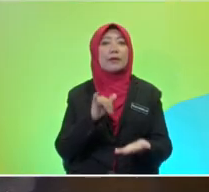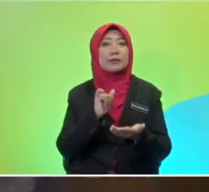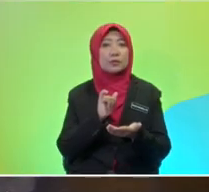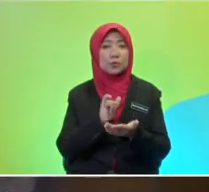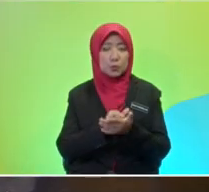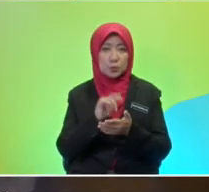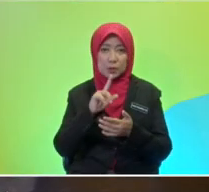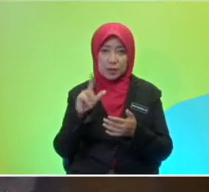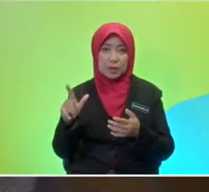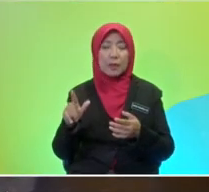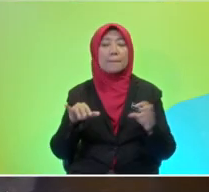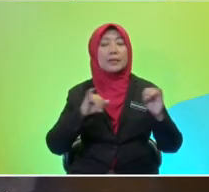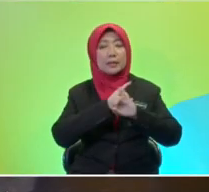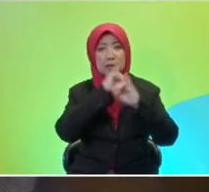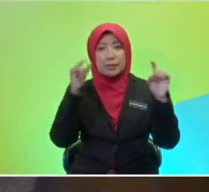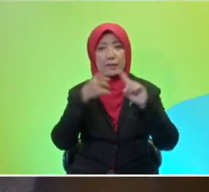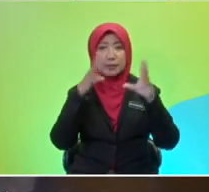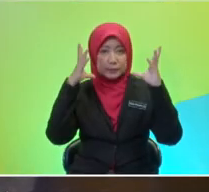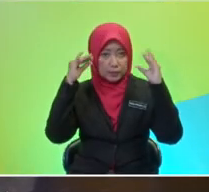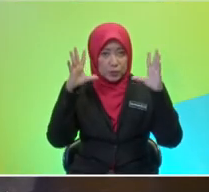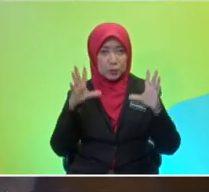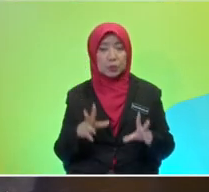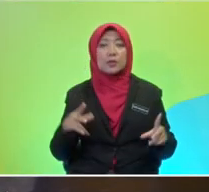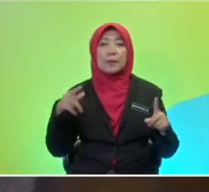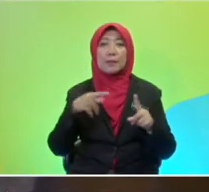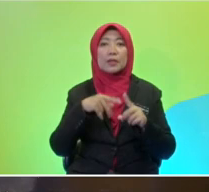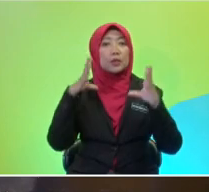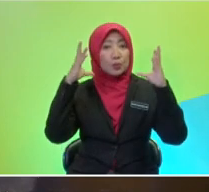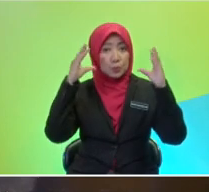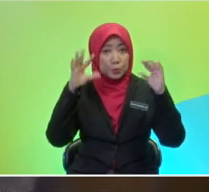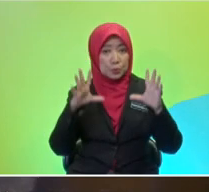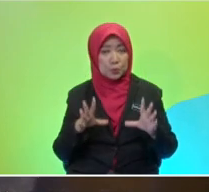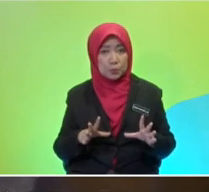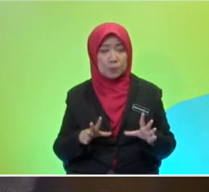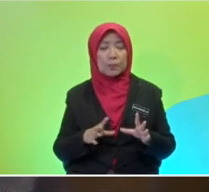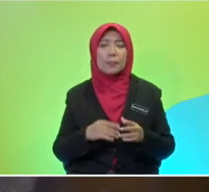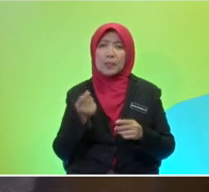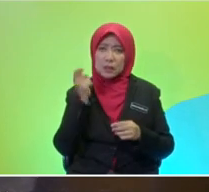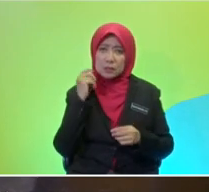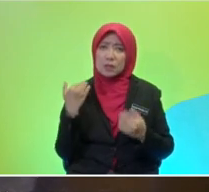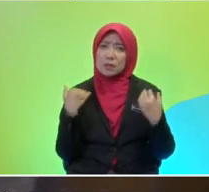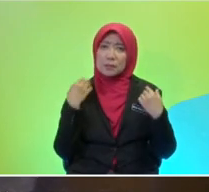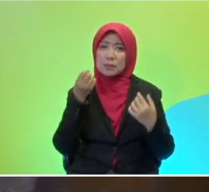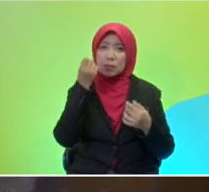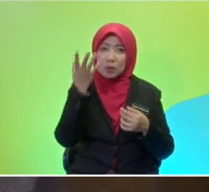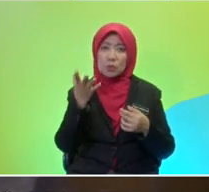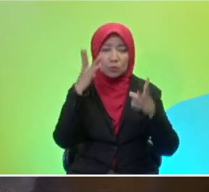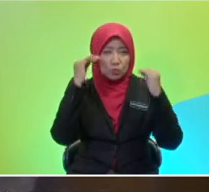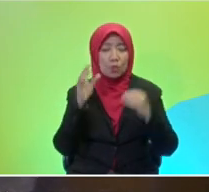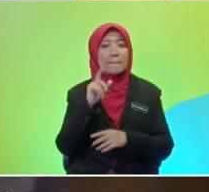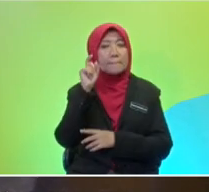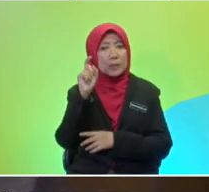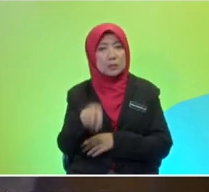yang baru jadi Terangkan oleh guru-guru dosennya guru-guru seharusnya